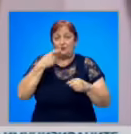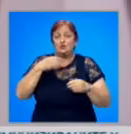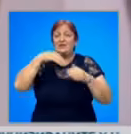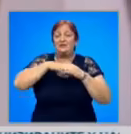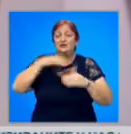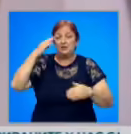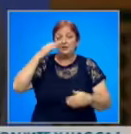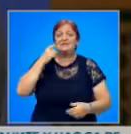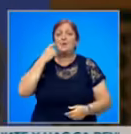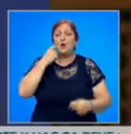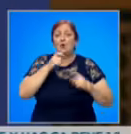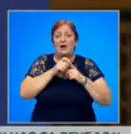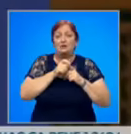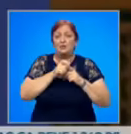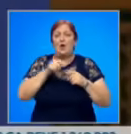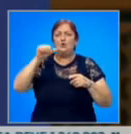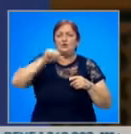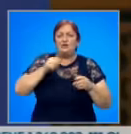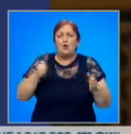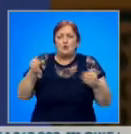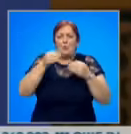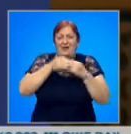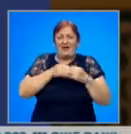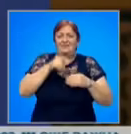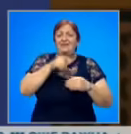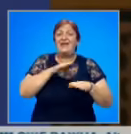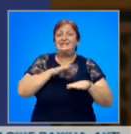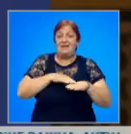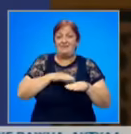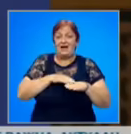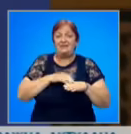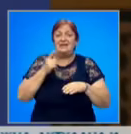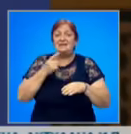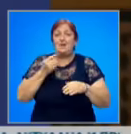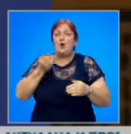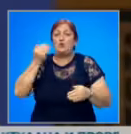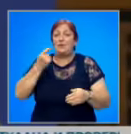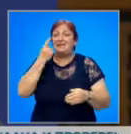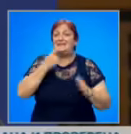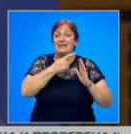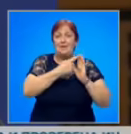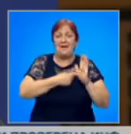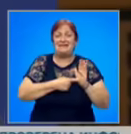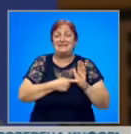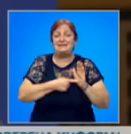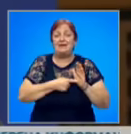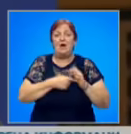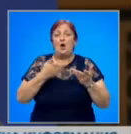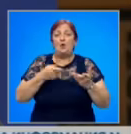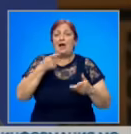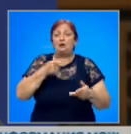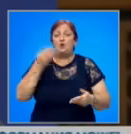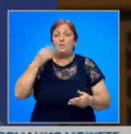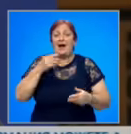вътрешния министър Бойко Рашков. Понизителното прикриване на тези факти само допреди един месец, когато те